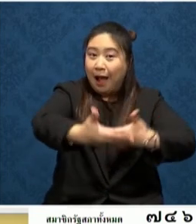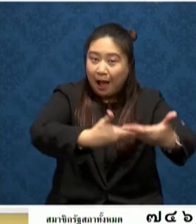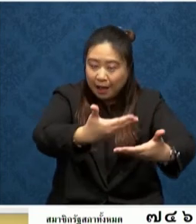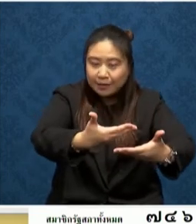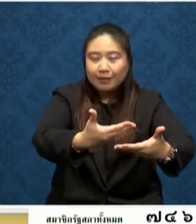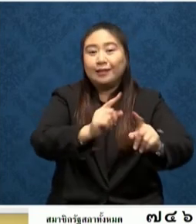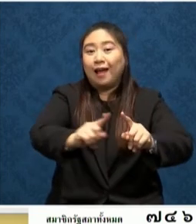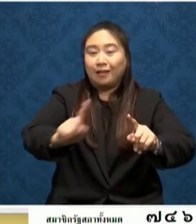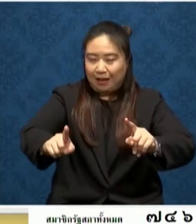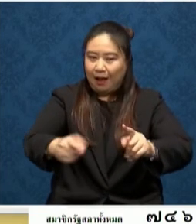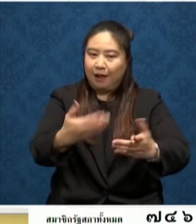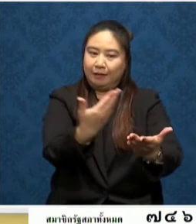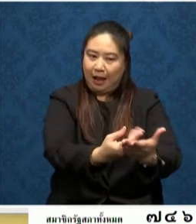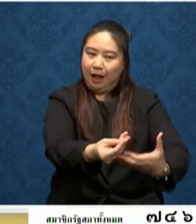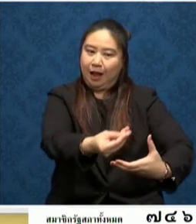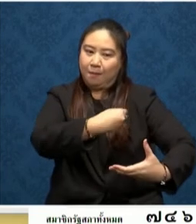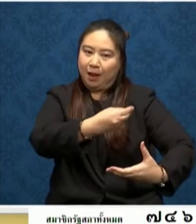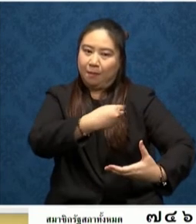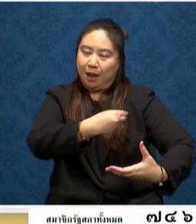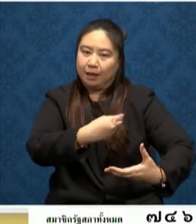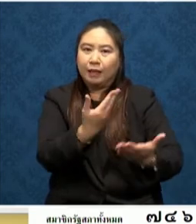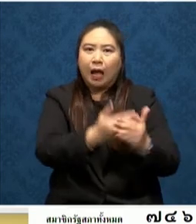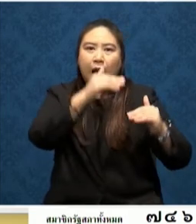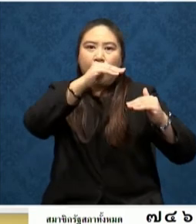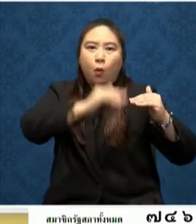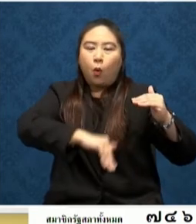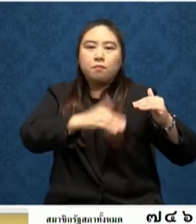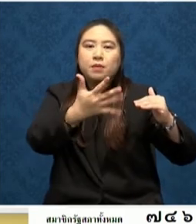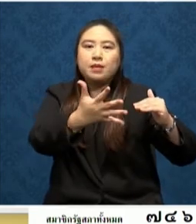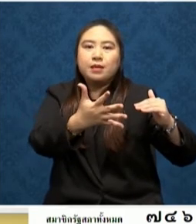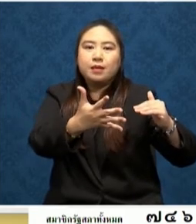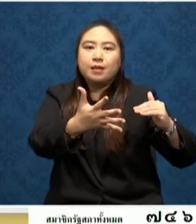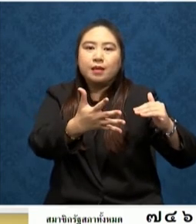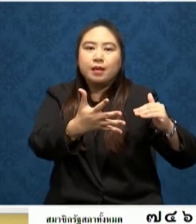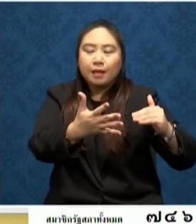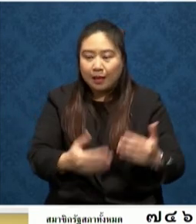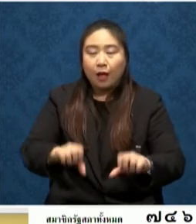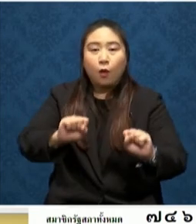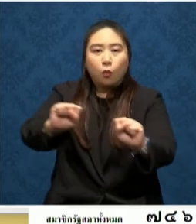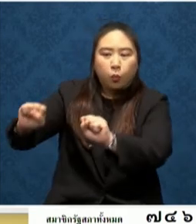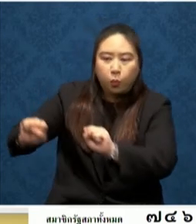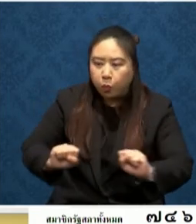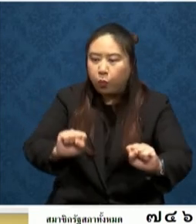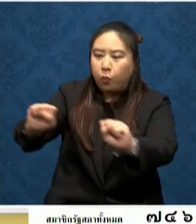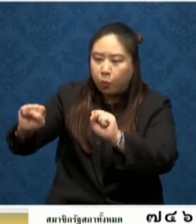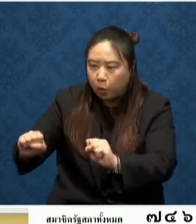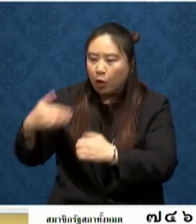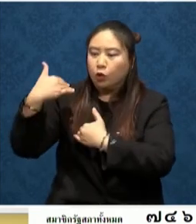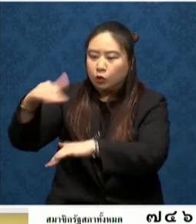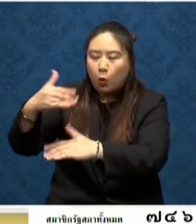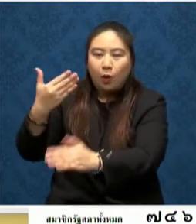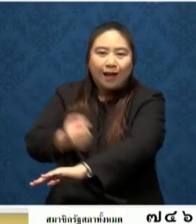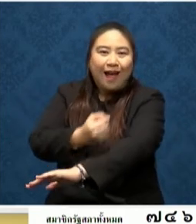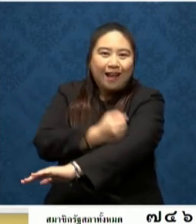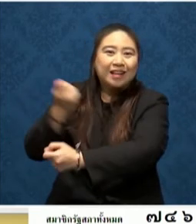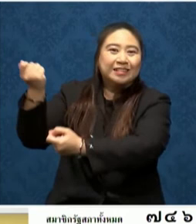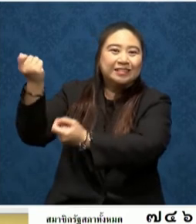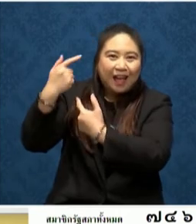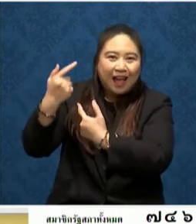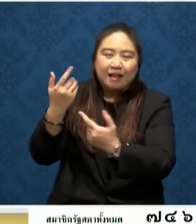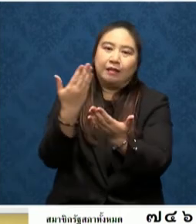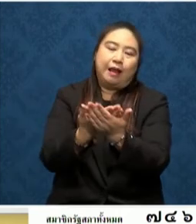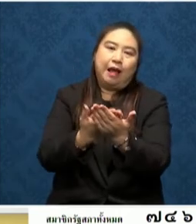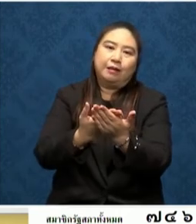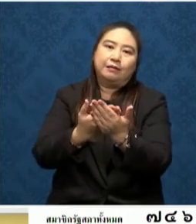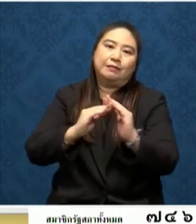า แม่ค้าที่ไม่เคยลดลงรวมไปถงค่ารอบที่แตกต่างกันของโซนกรุงเทพและต่างจัหวดทั้งที่ค่